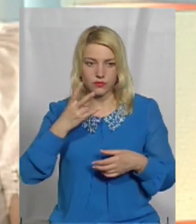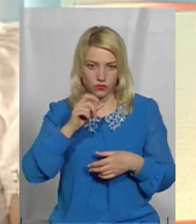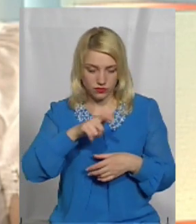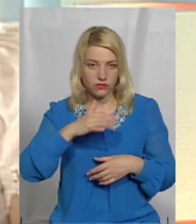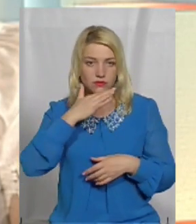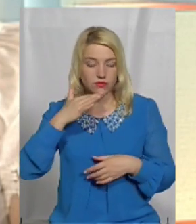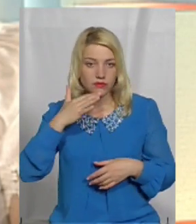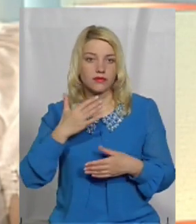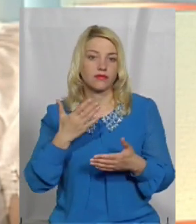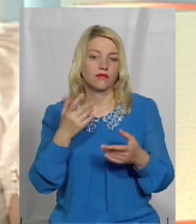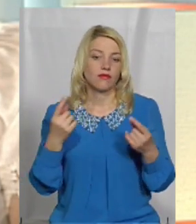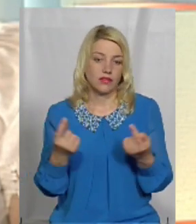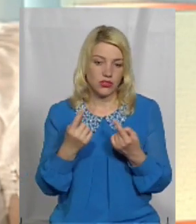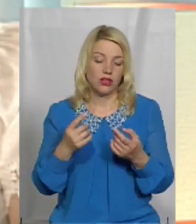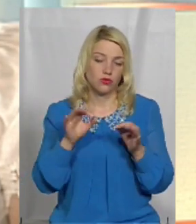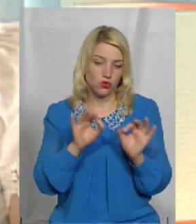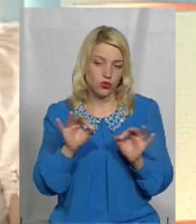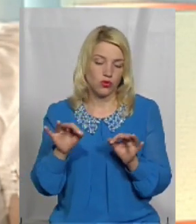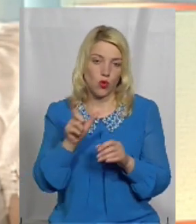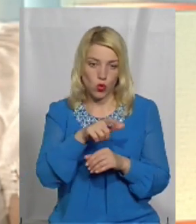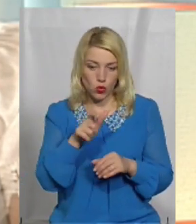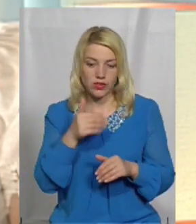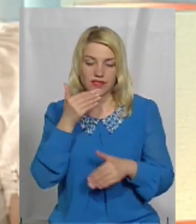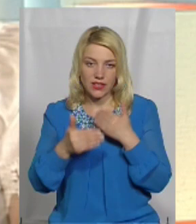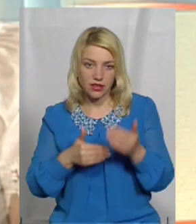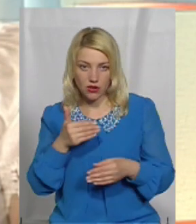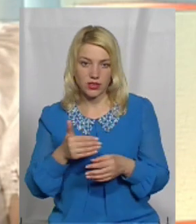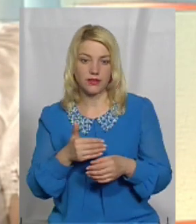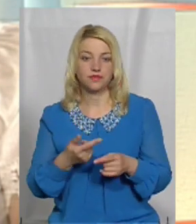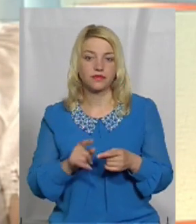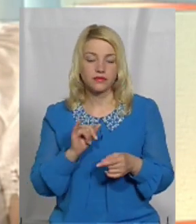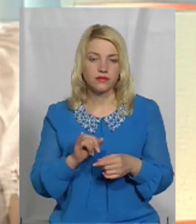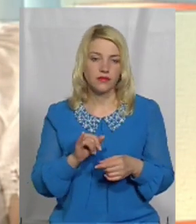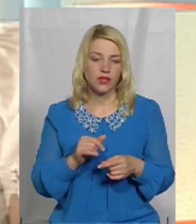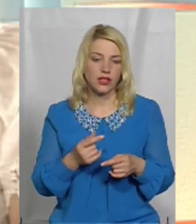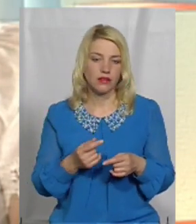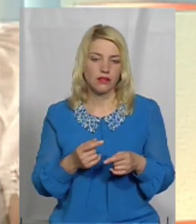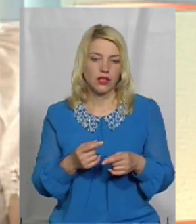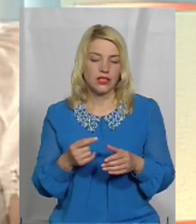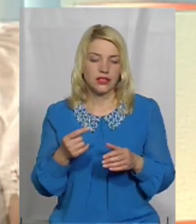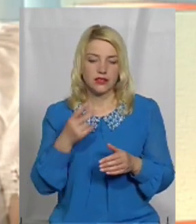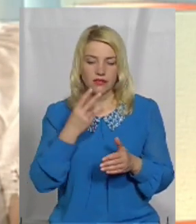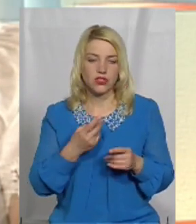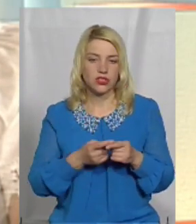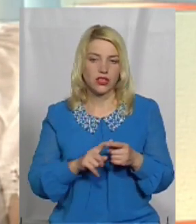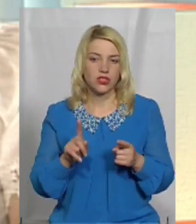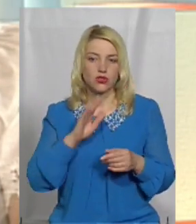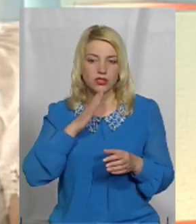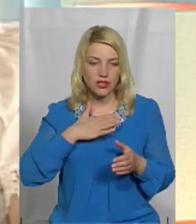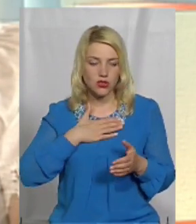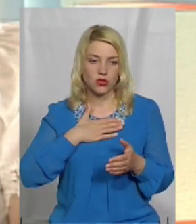багато. Звичайно, люди звертаються, зважаючи на те, що саме з нашої